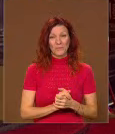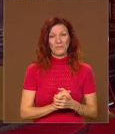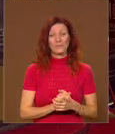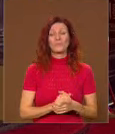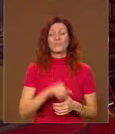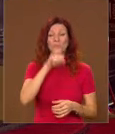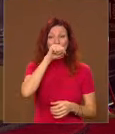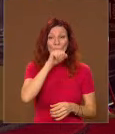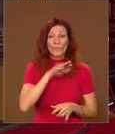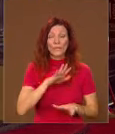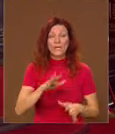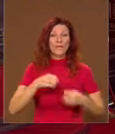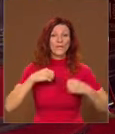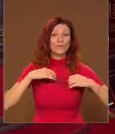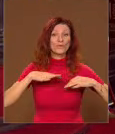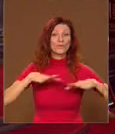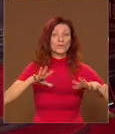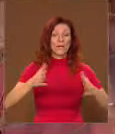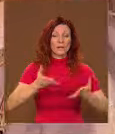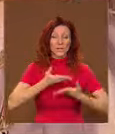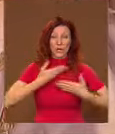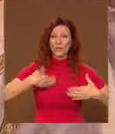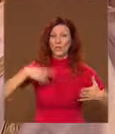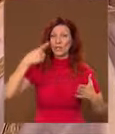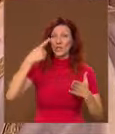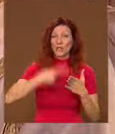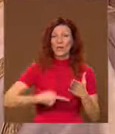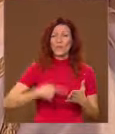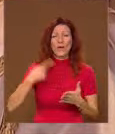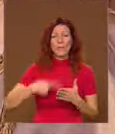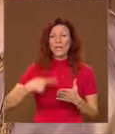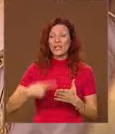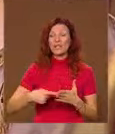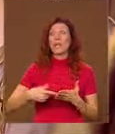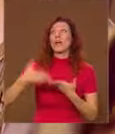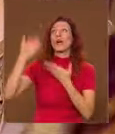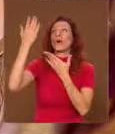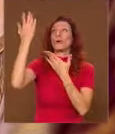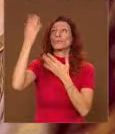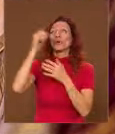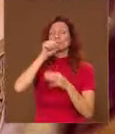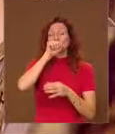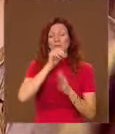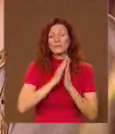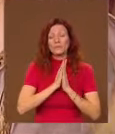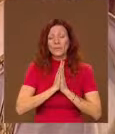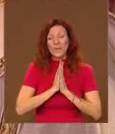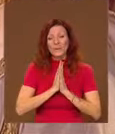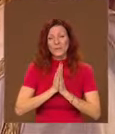Господи! Прощение и освобождаване от нашите грехове и прегрешения, от Господа да просим.